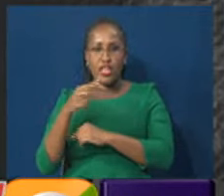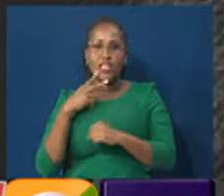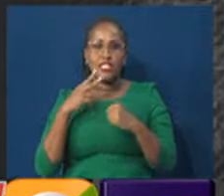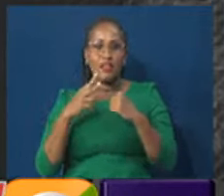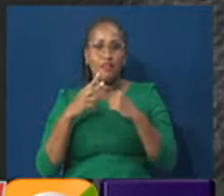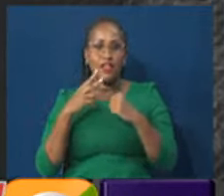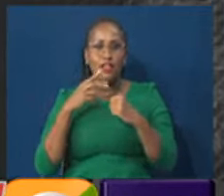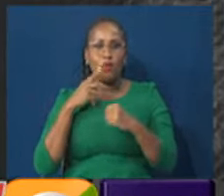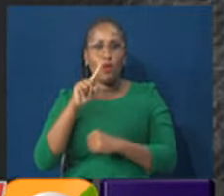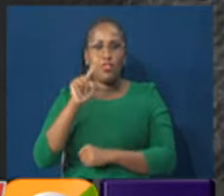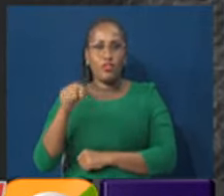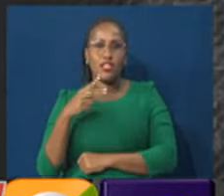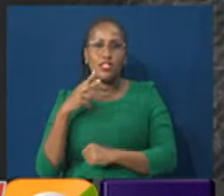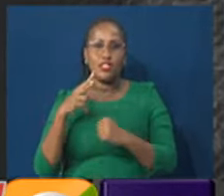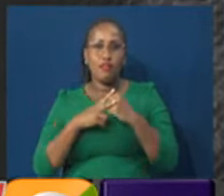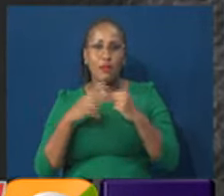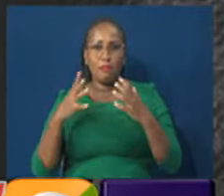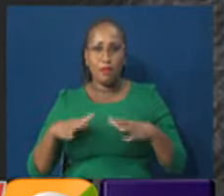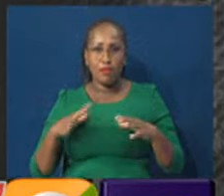nchini.